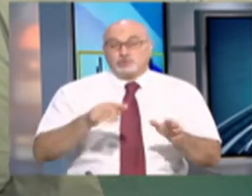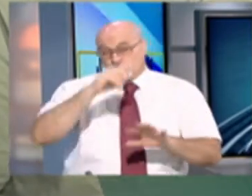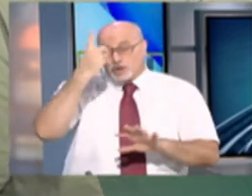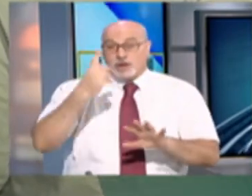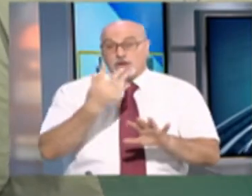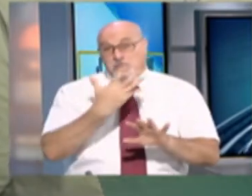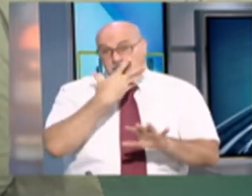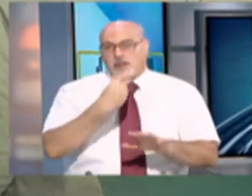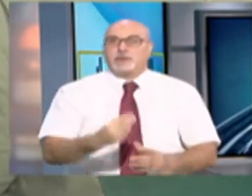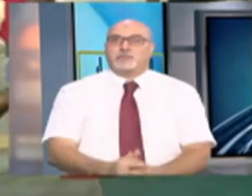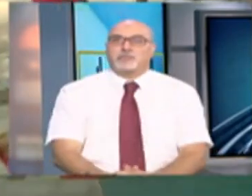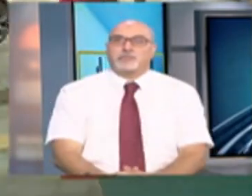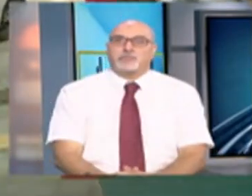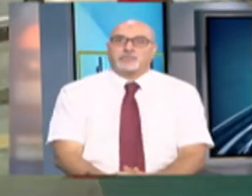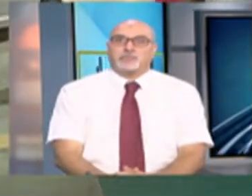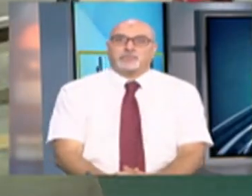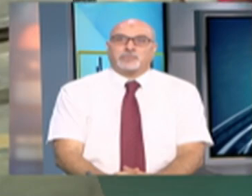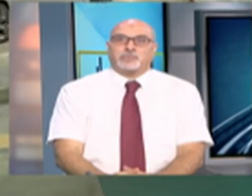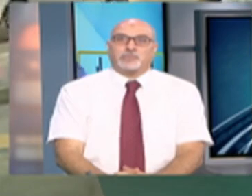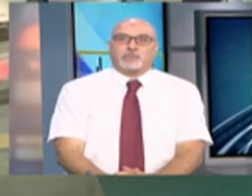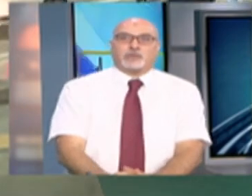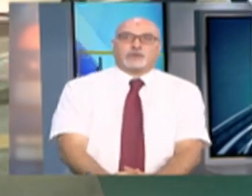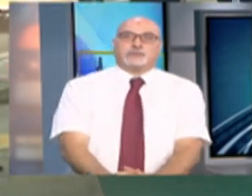وان شاء الله ان شاء الله تفوت هذه